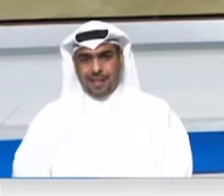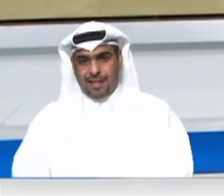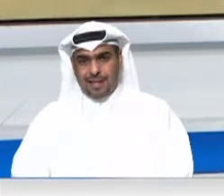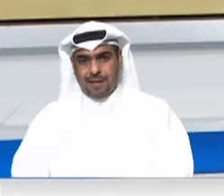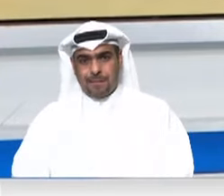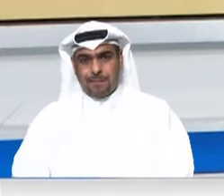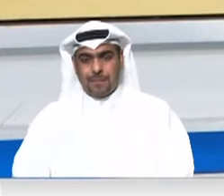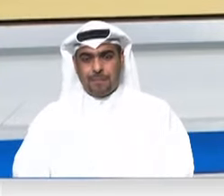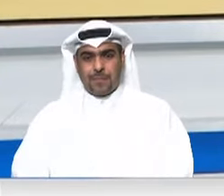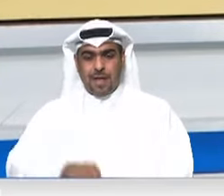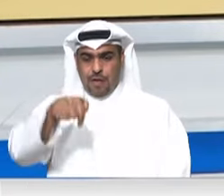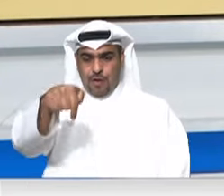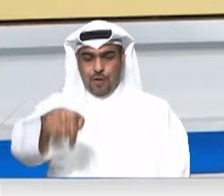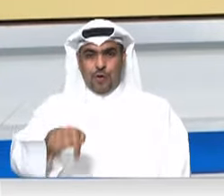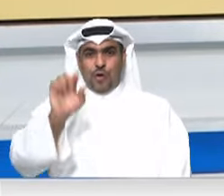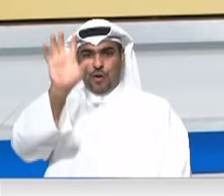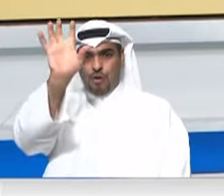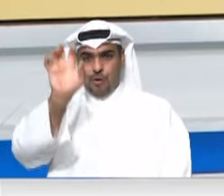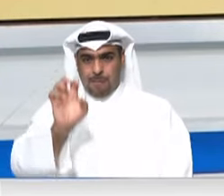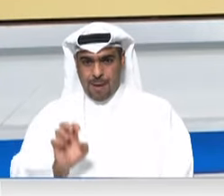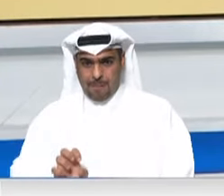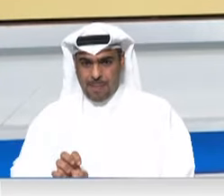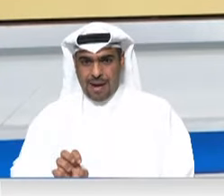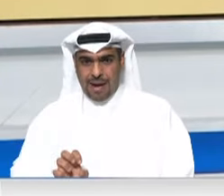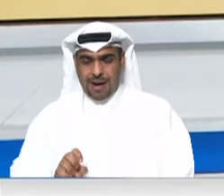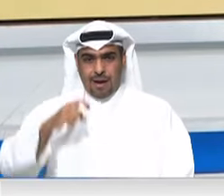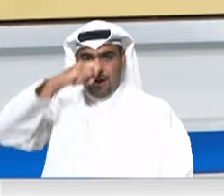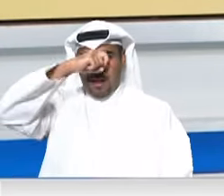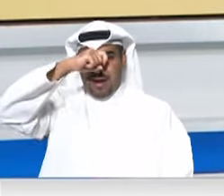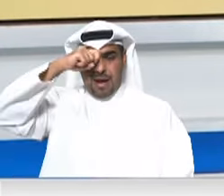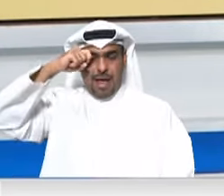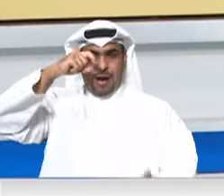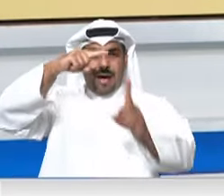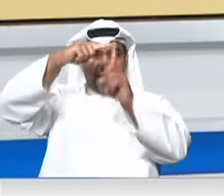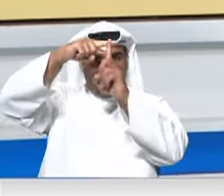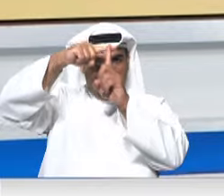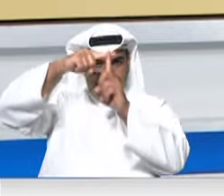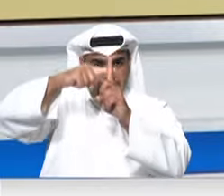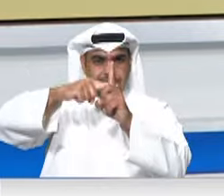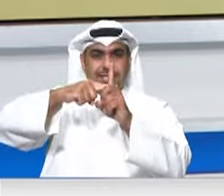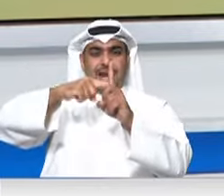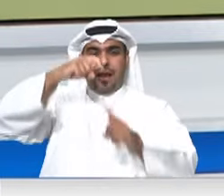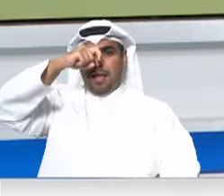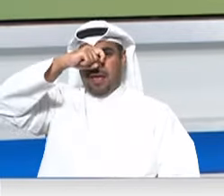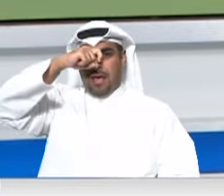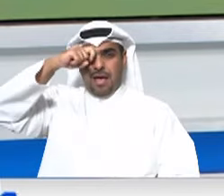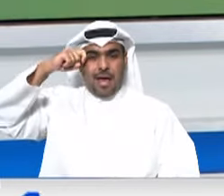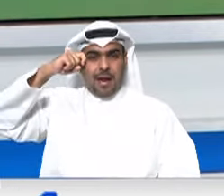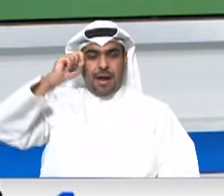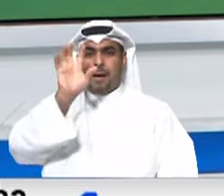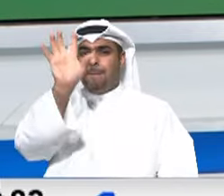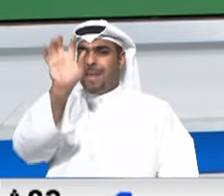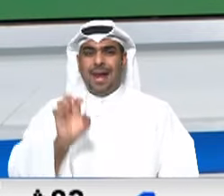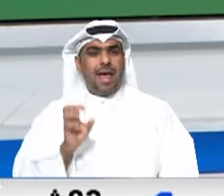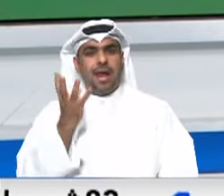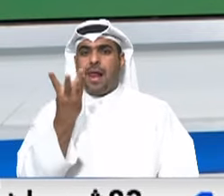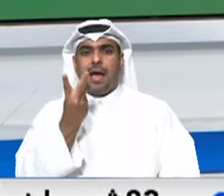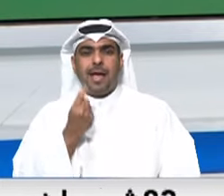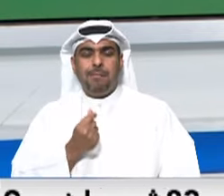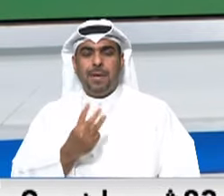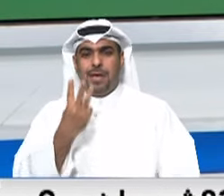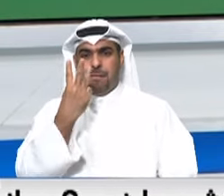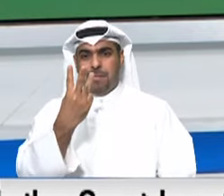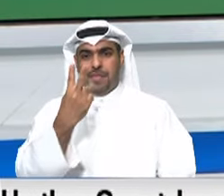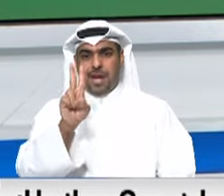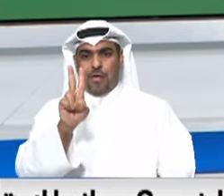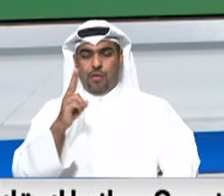في هذه الليلة، أجواء تميل إلى الاعتدال، متوقع أن تتفاوت درجات الحرارة الصغرى ما بين 23